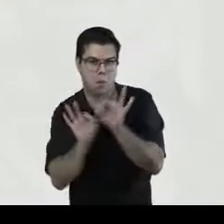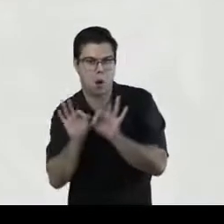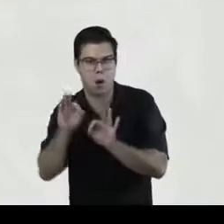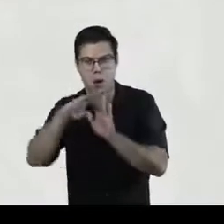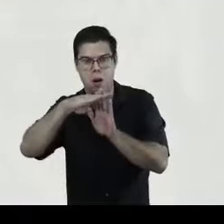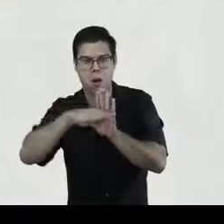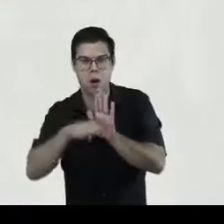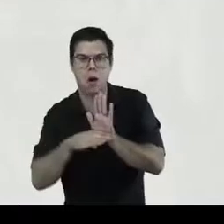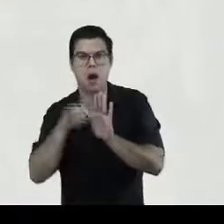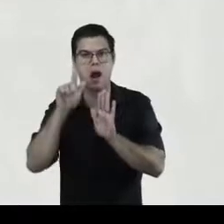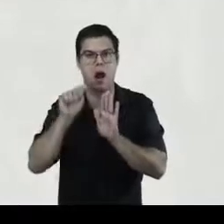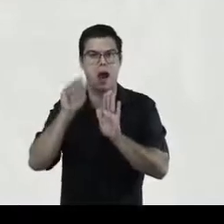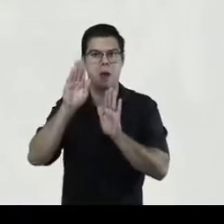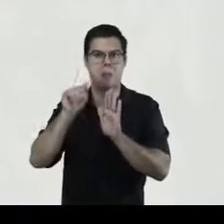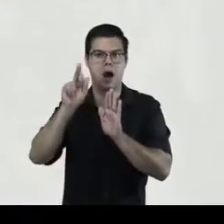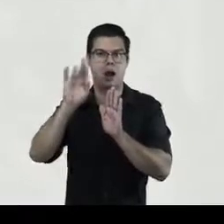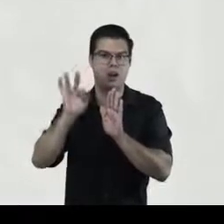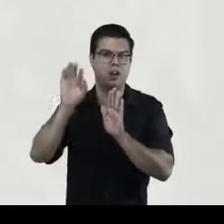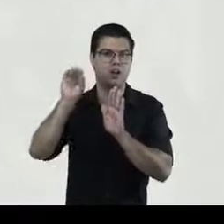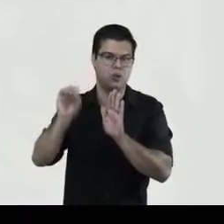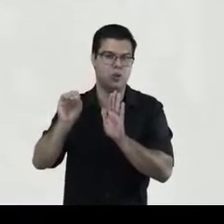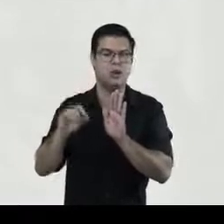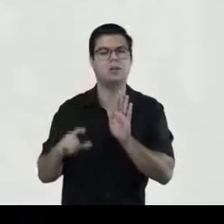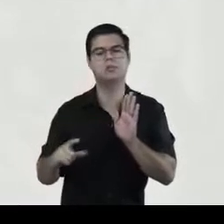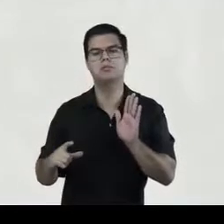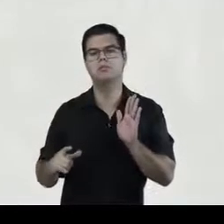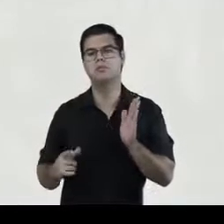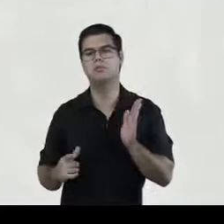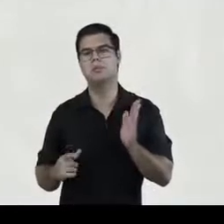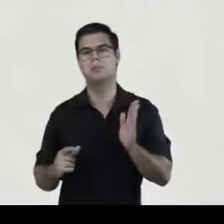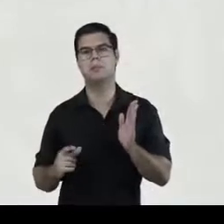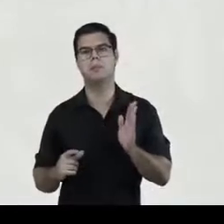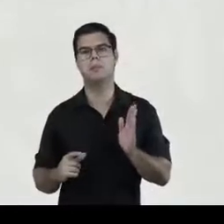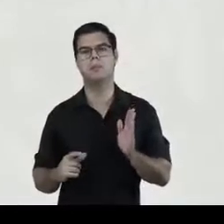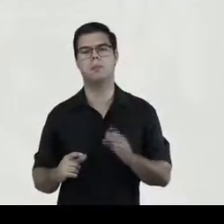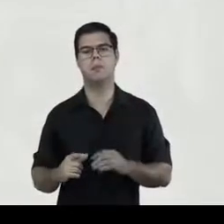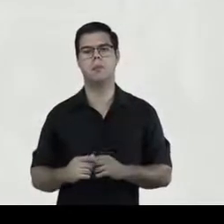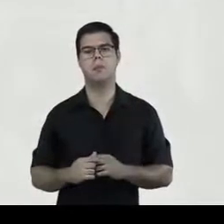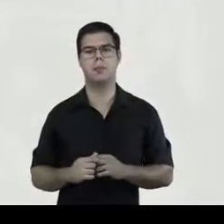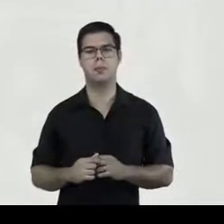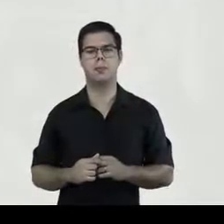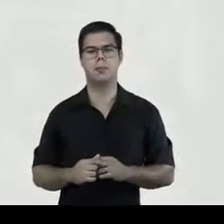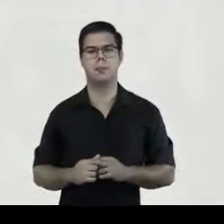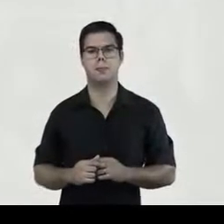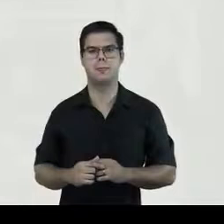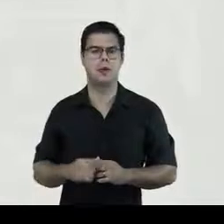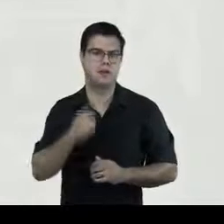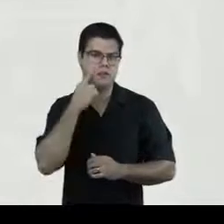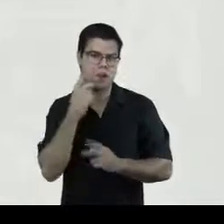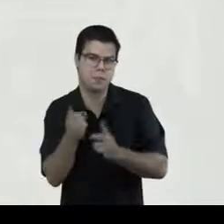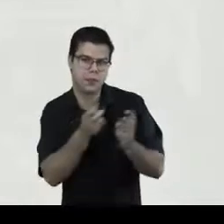eine Tafel mit einem Verzeichnis aller Typen, wie Sie sich am unteren Rand der Folie sehen können,